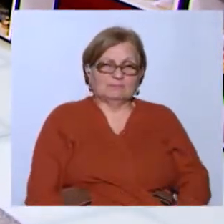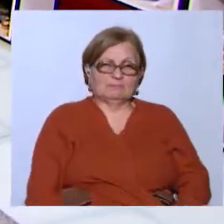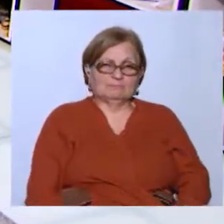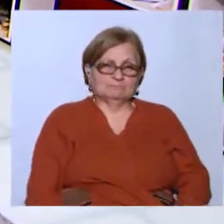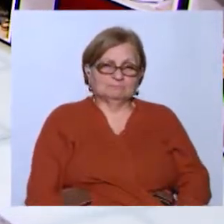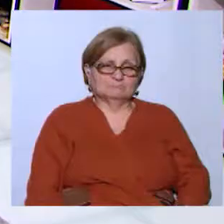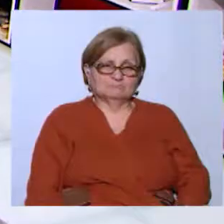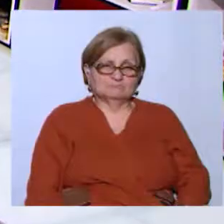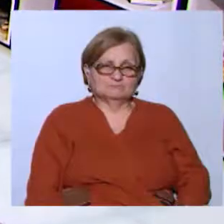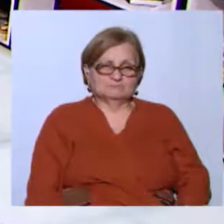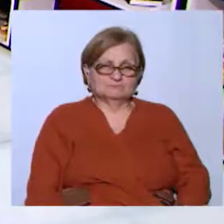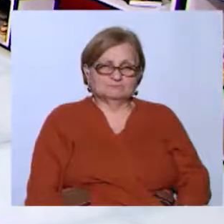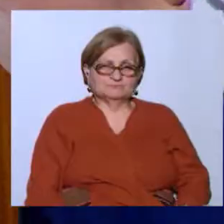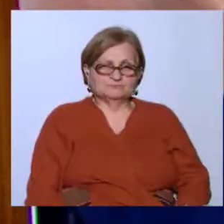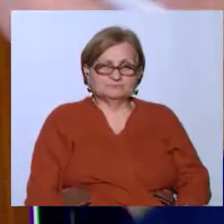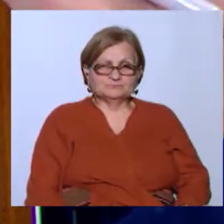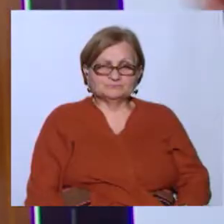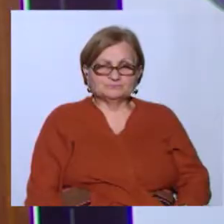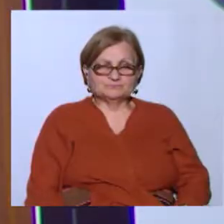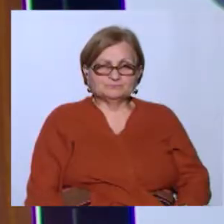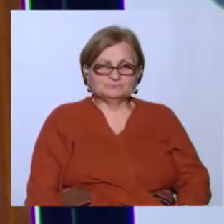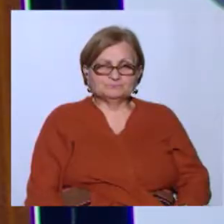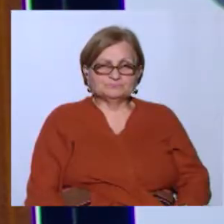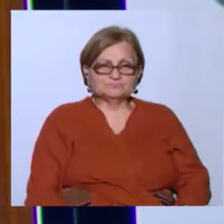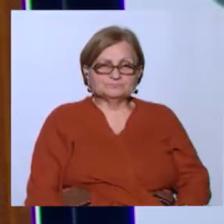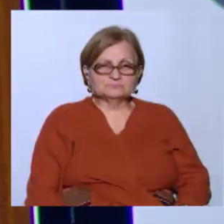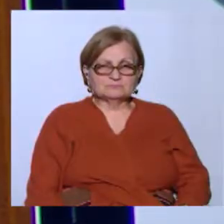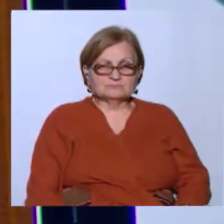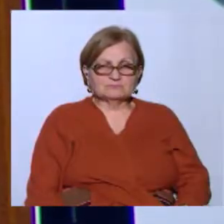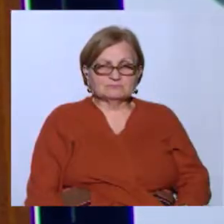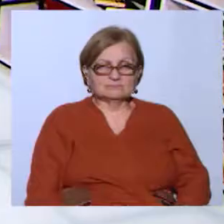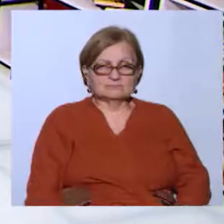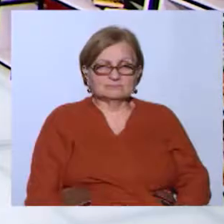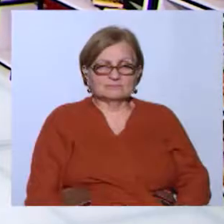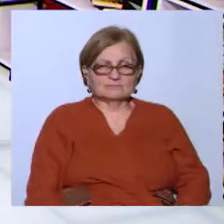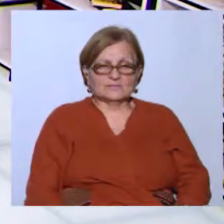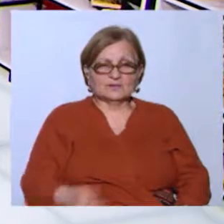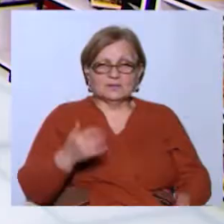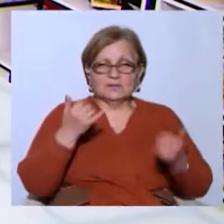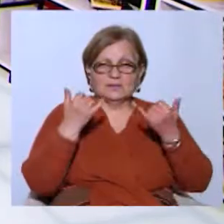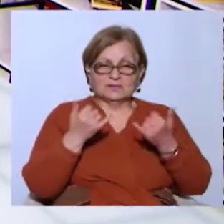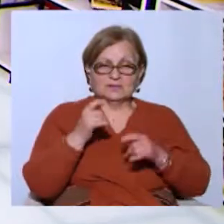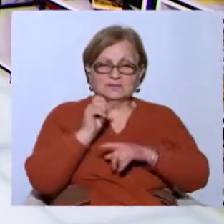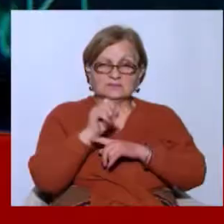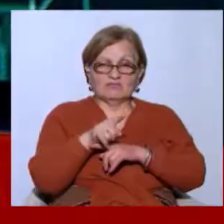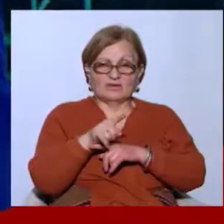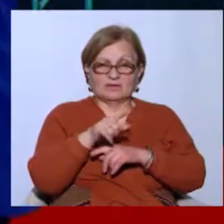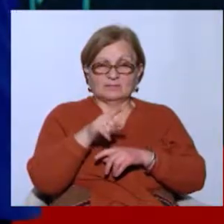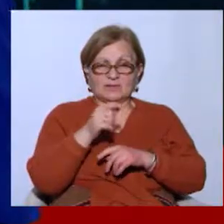27. ესეც ასე. ესეც გავიხსენეთ. ახლა ერთი საინტერესო დავალება უკვე თქვენ.